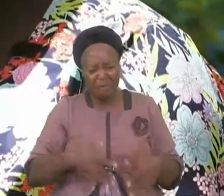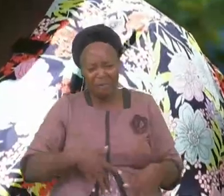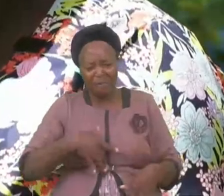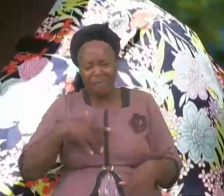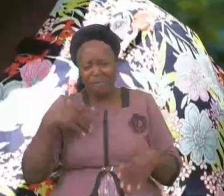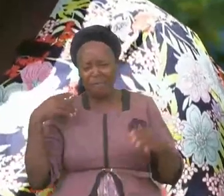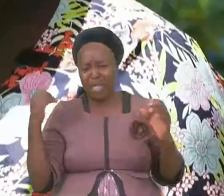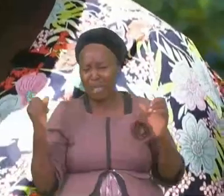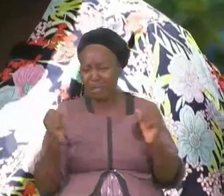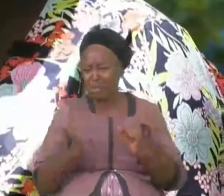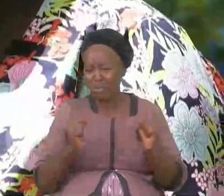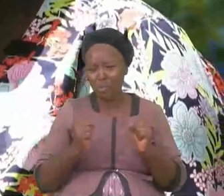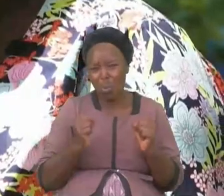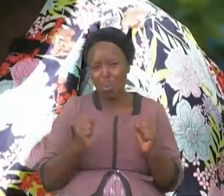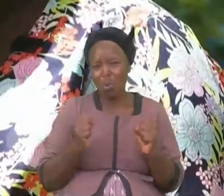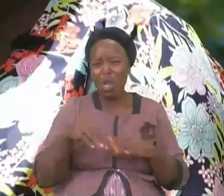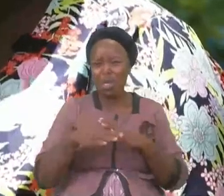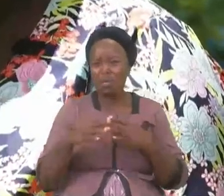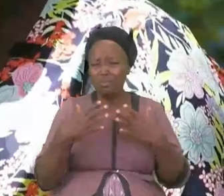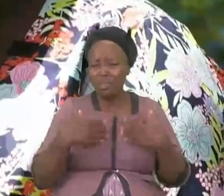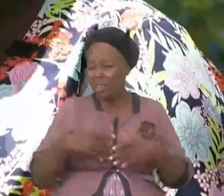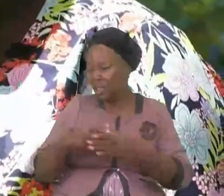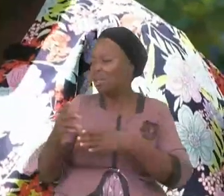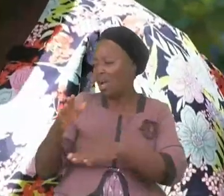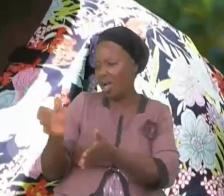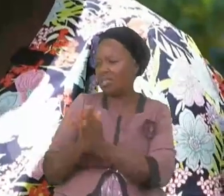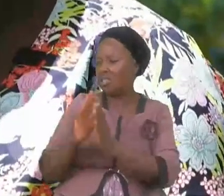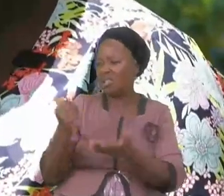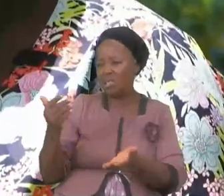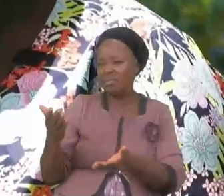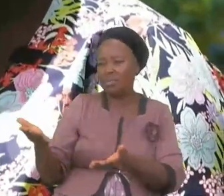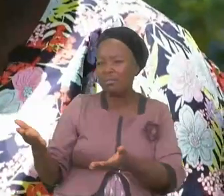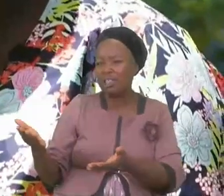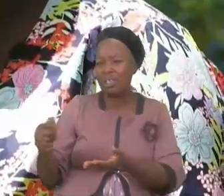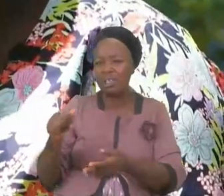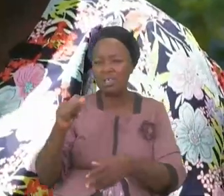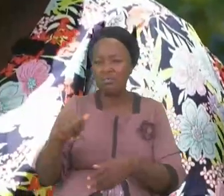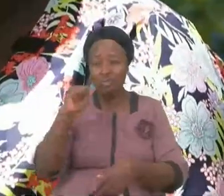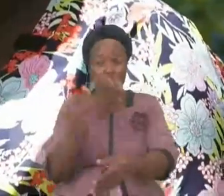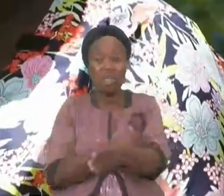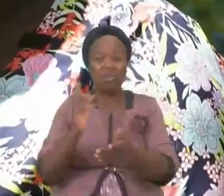fraîcheur. Et j'ai demandé à l'une de mes filles de m'amener de l'eau. Après avoir bu l'eau,